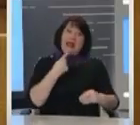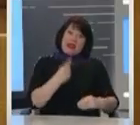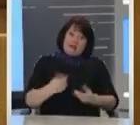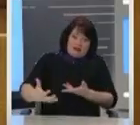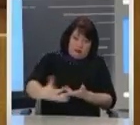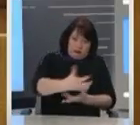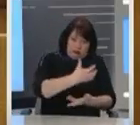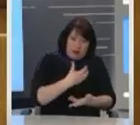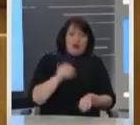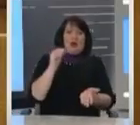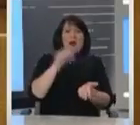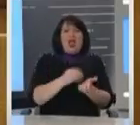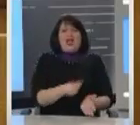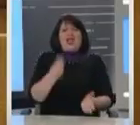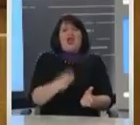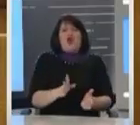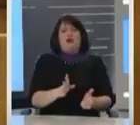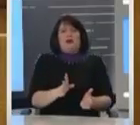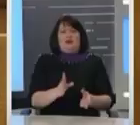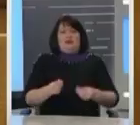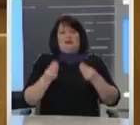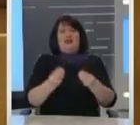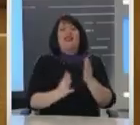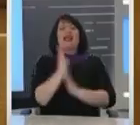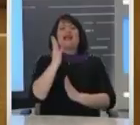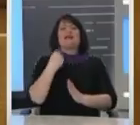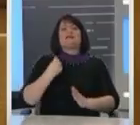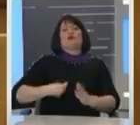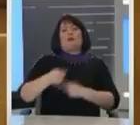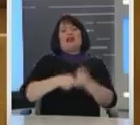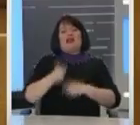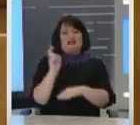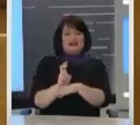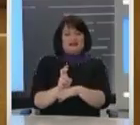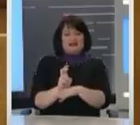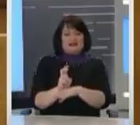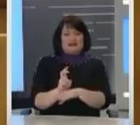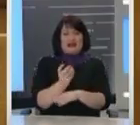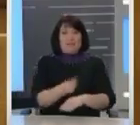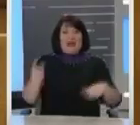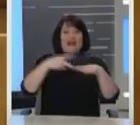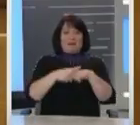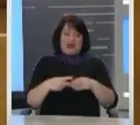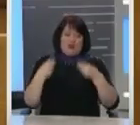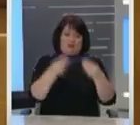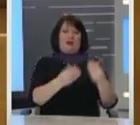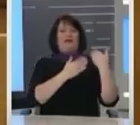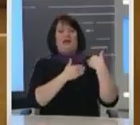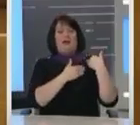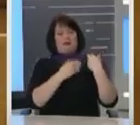και πανοπρίκι. Τις 14 και τις 14-10 πλέον στο υπερταμείο,